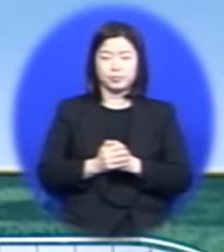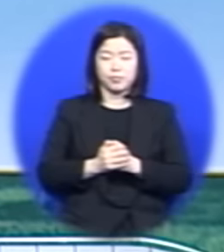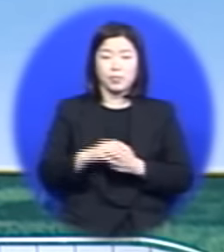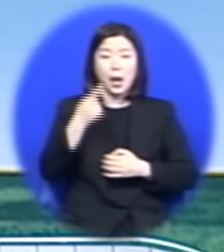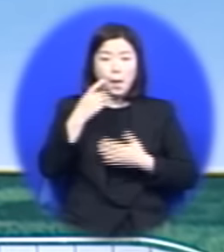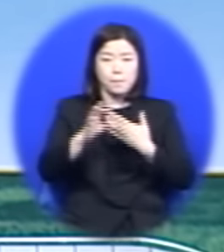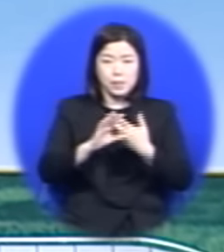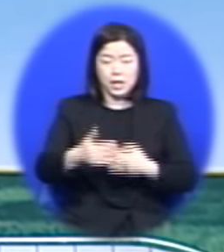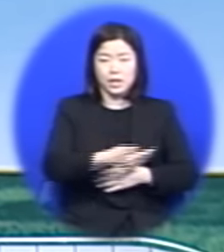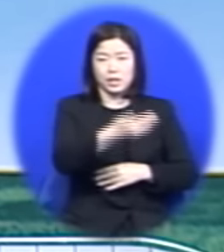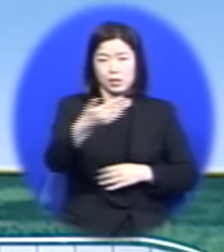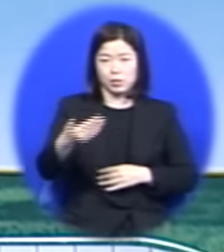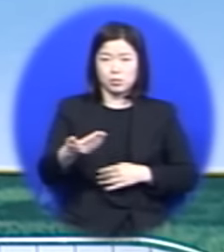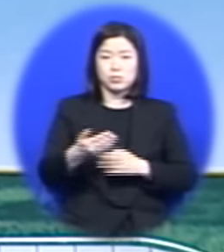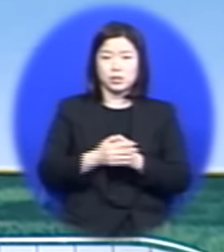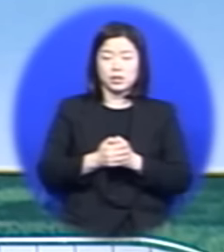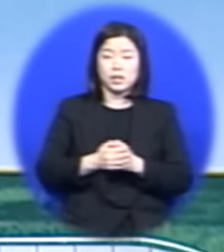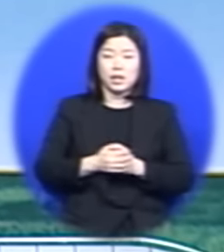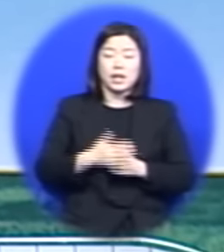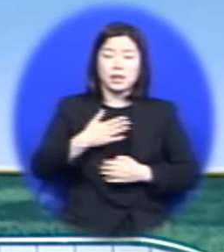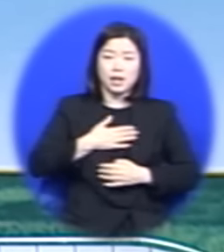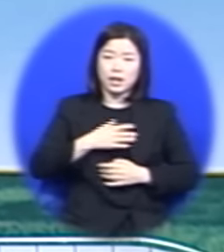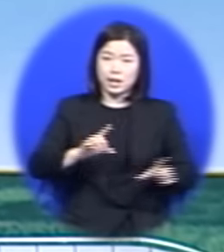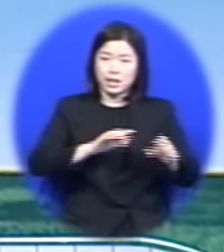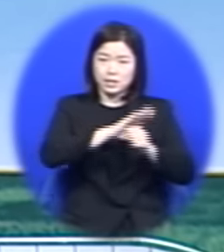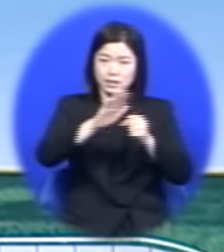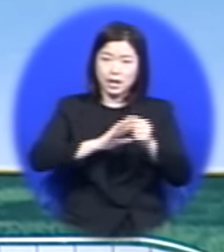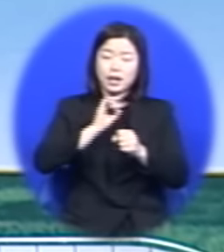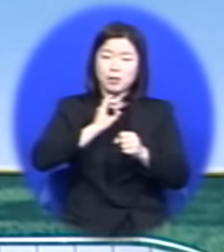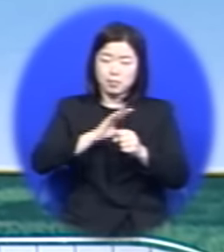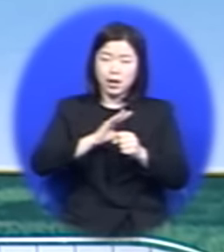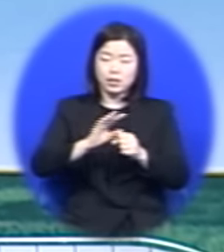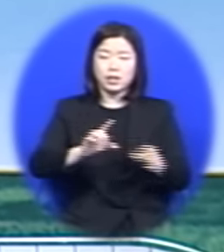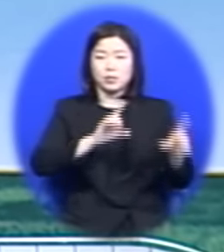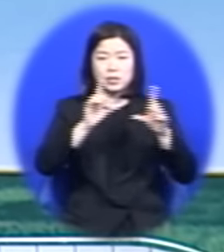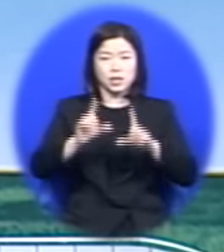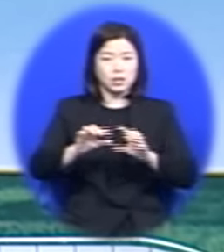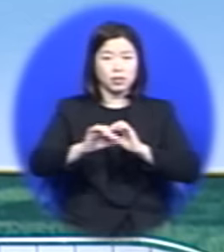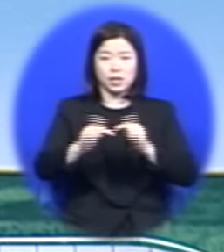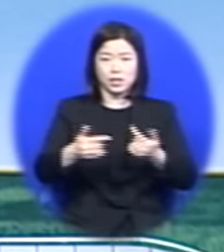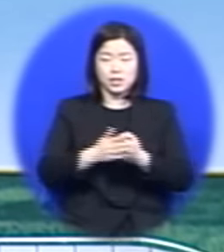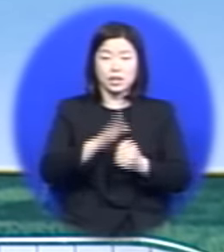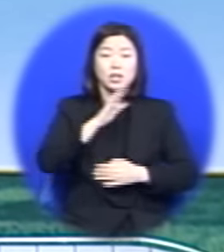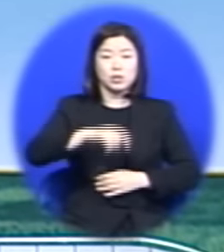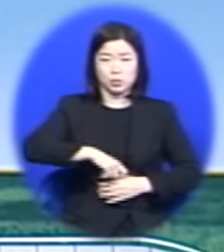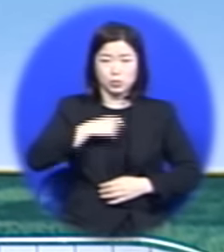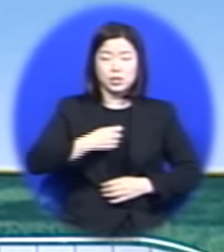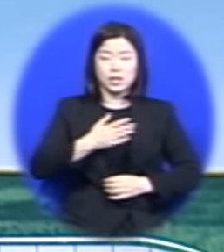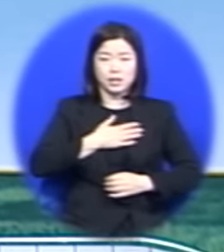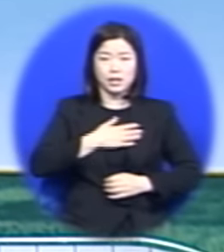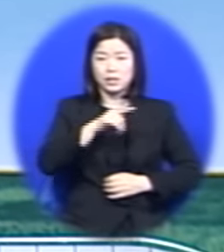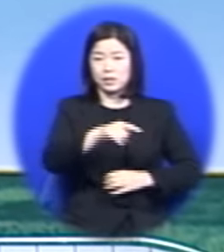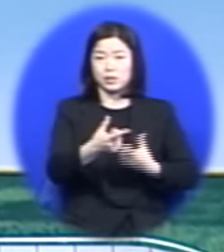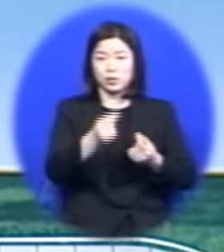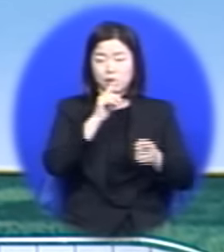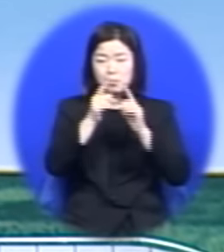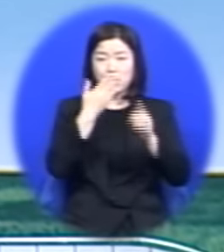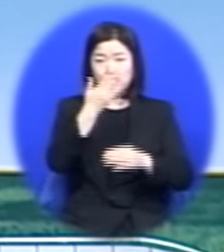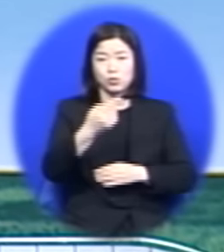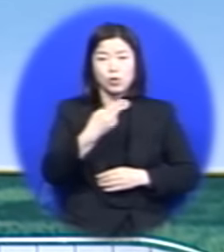만약에 여러분들이 내가 사랑만 하며 사는 건 아니야, 솔직히 말해서 나는 그렇게 말할 수가